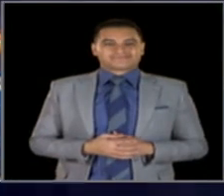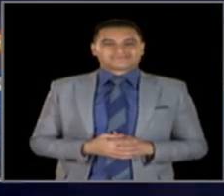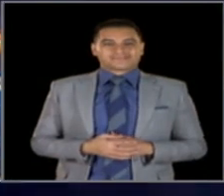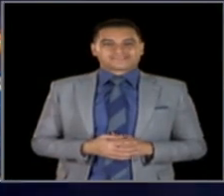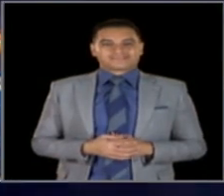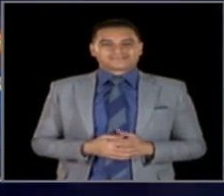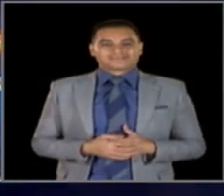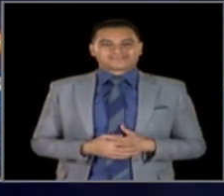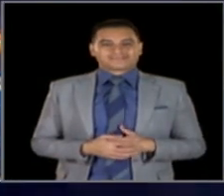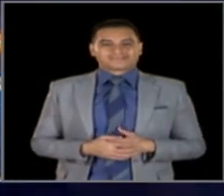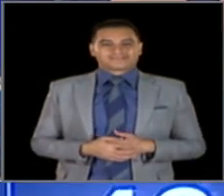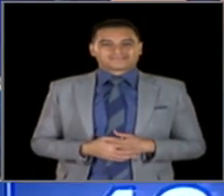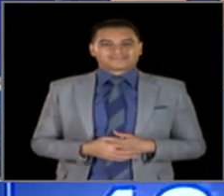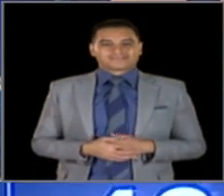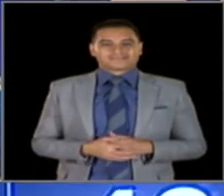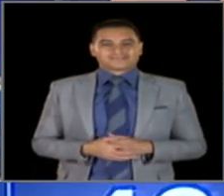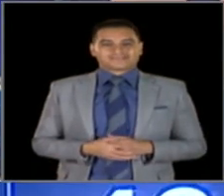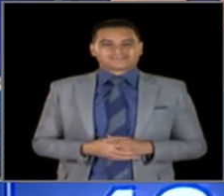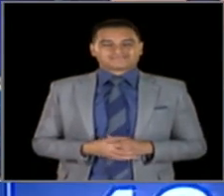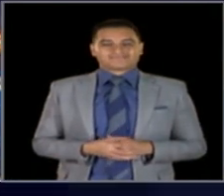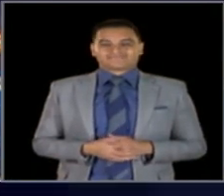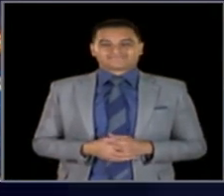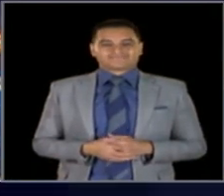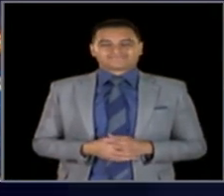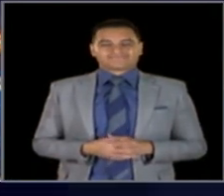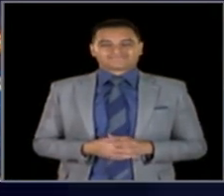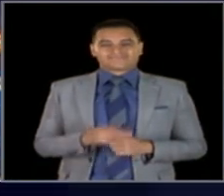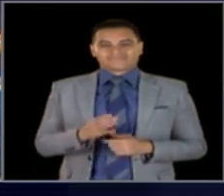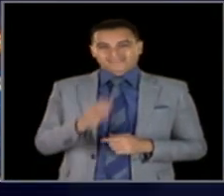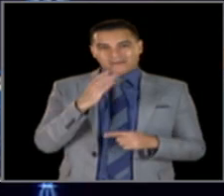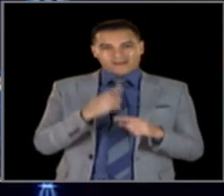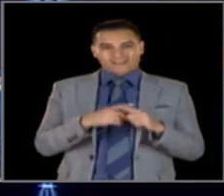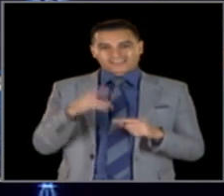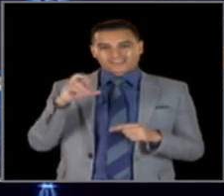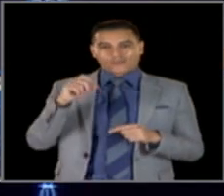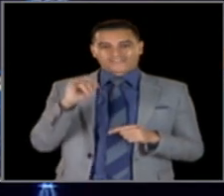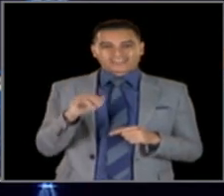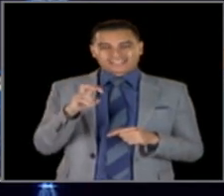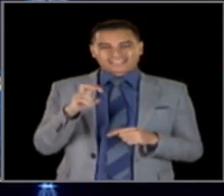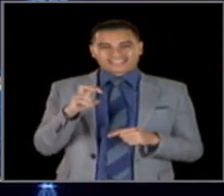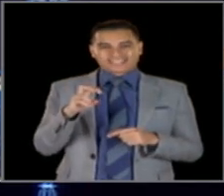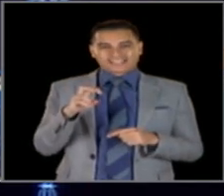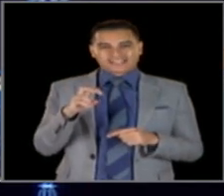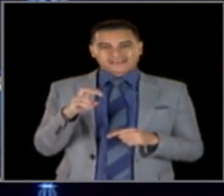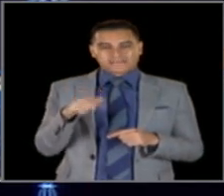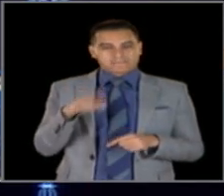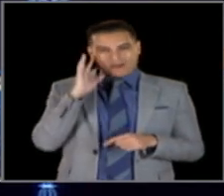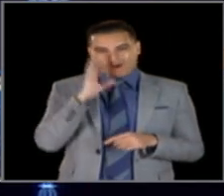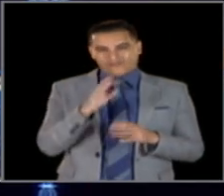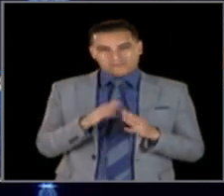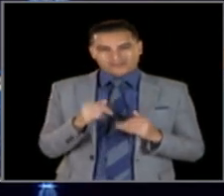توفيق الحكيم اتولد في اندونيسيا، انا قريت الروايه بس مش قادره افتكر الاسم. بس اديب مسرحي مشهور